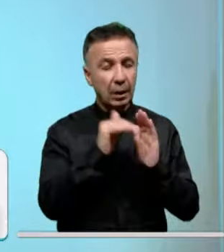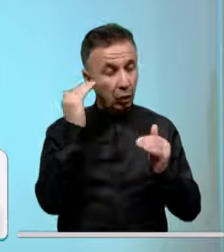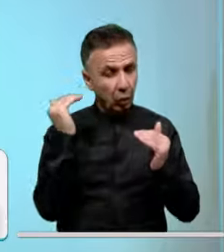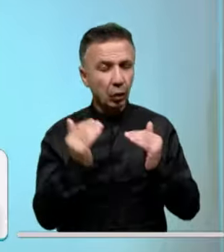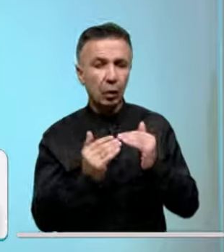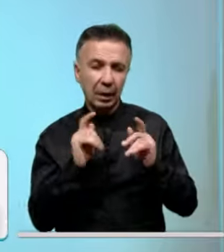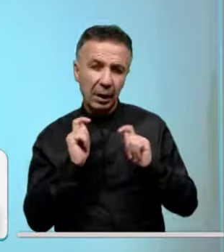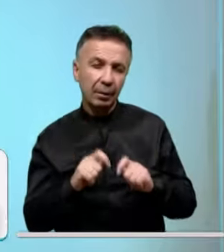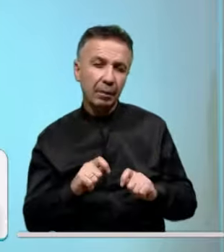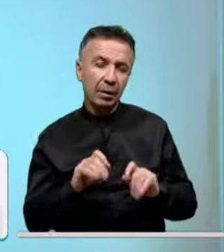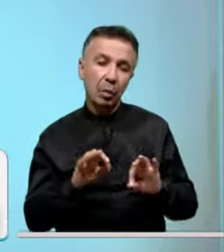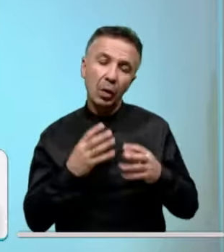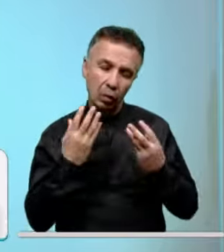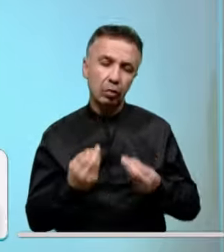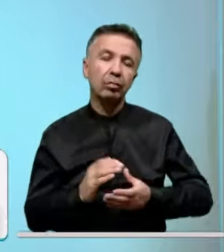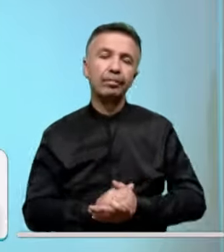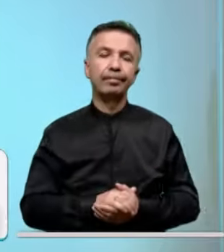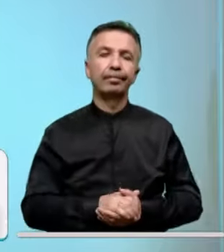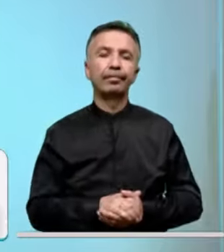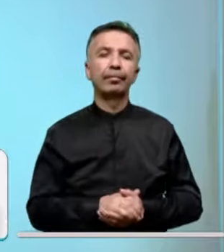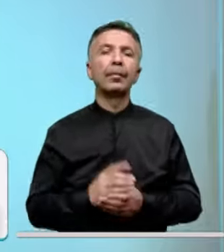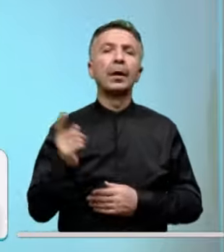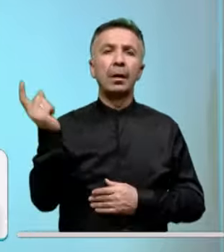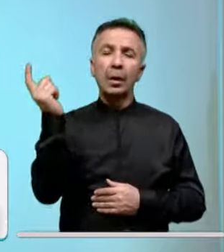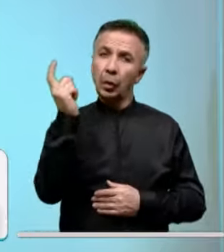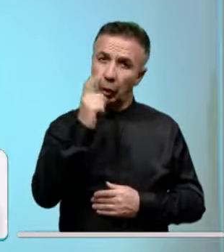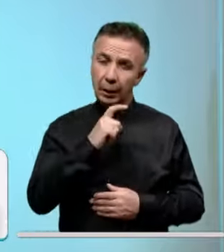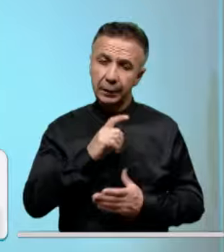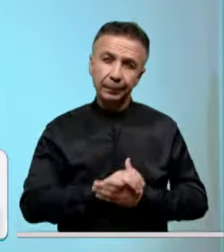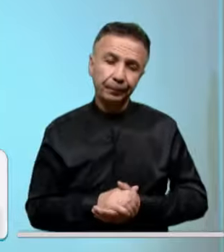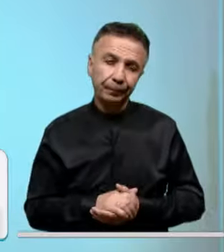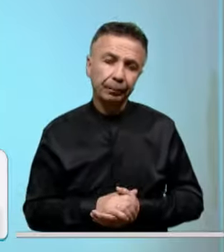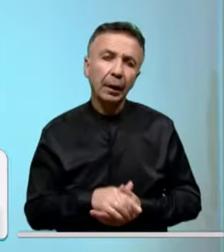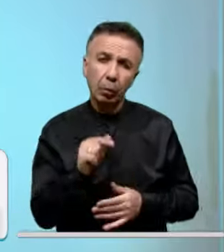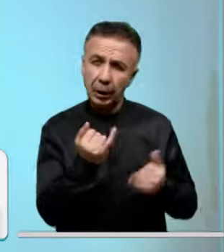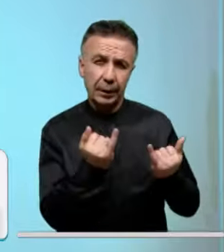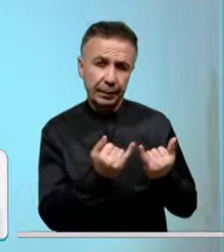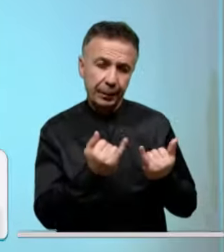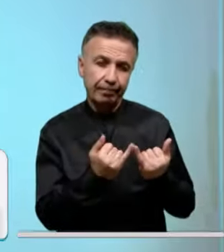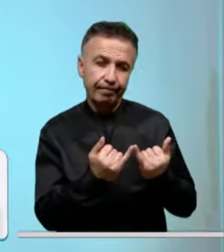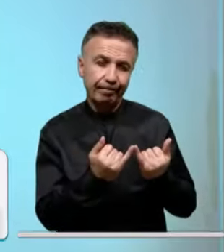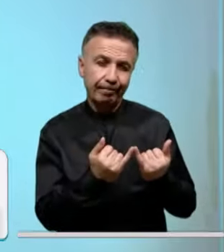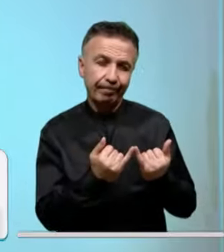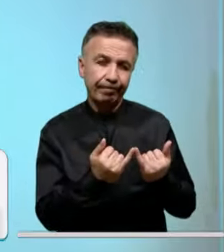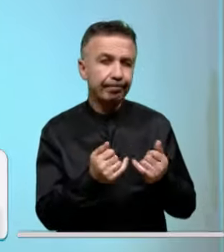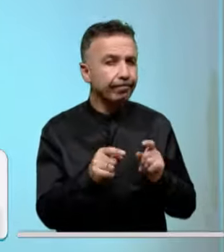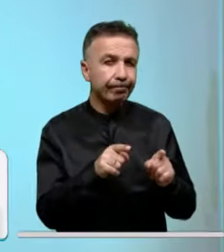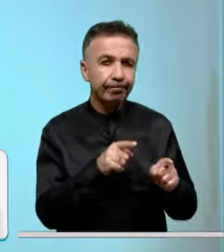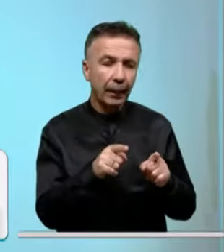yapılması ancak böyle mümkündür. Evet. Dolayısıyla bu kardeşimiz herhangi